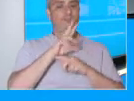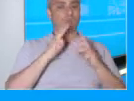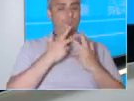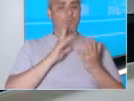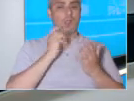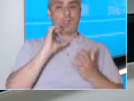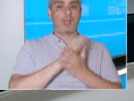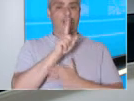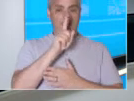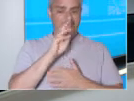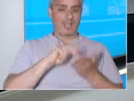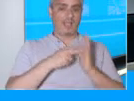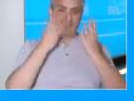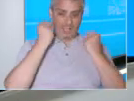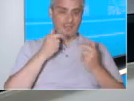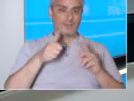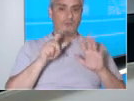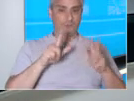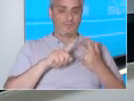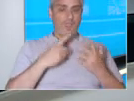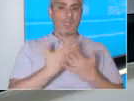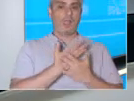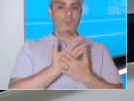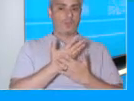כאן 11, אתר בחדרי חרדים, אתר ערוץ 7, אתר